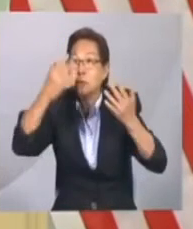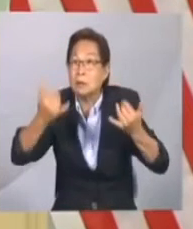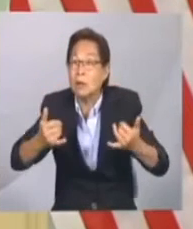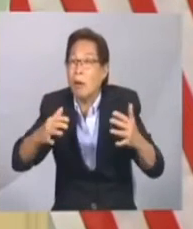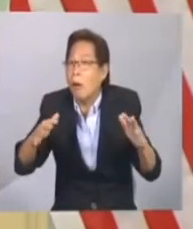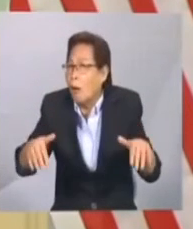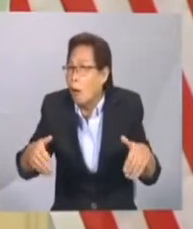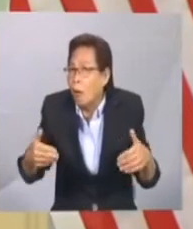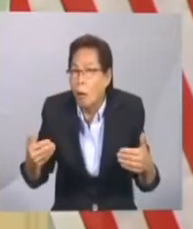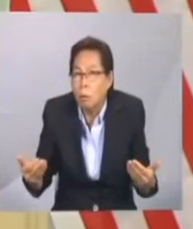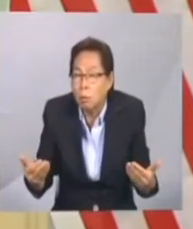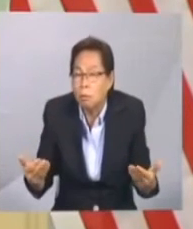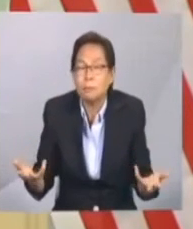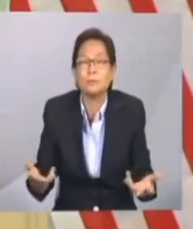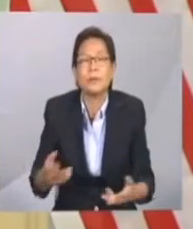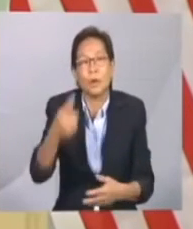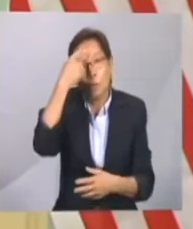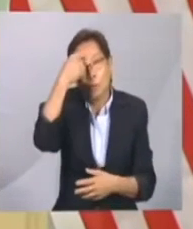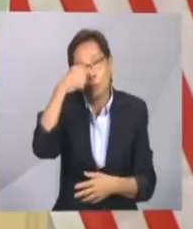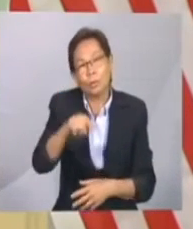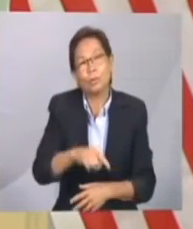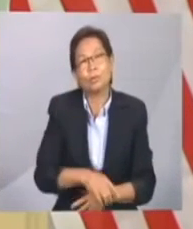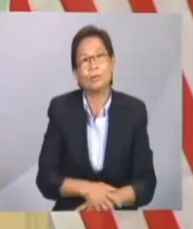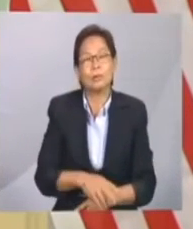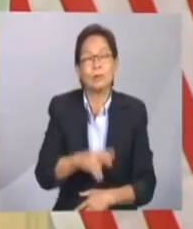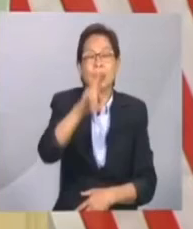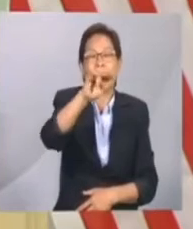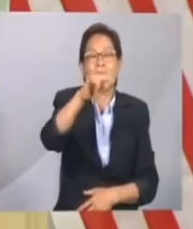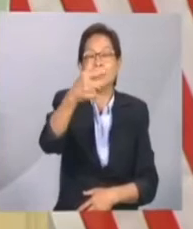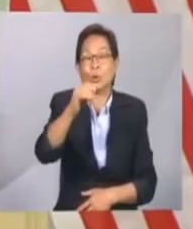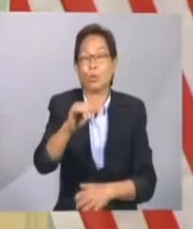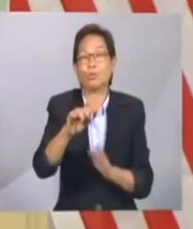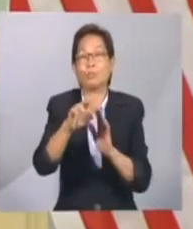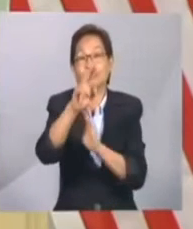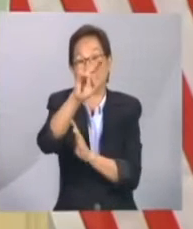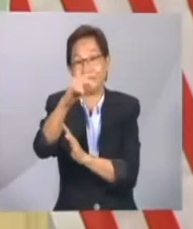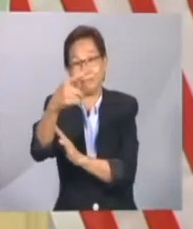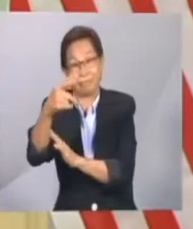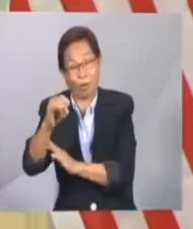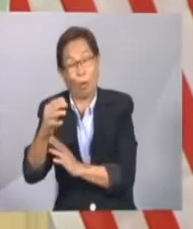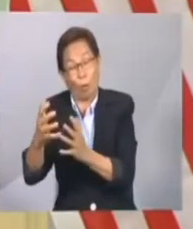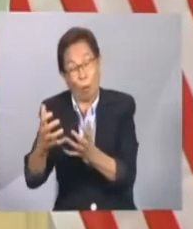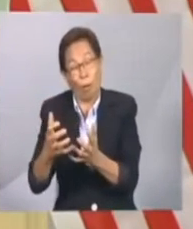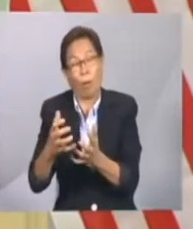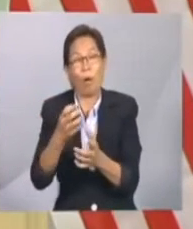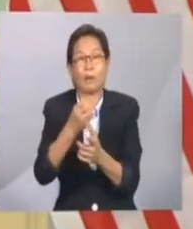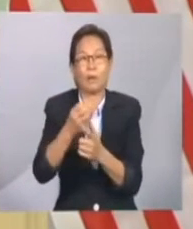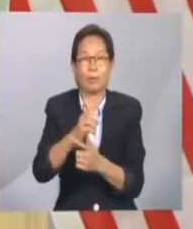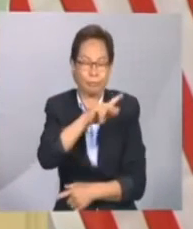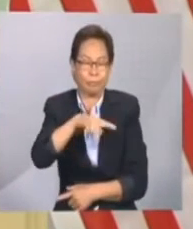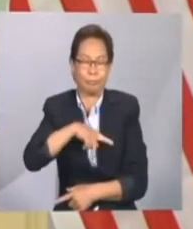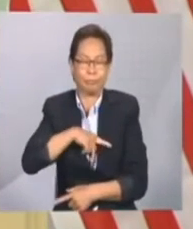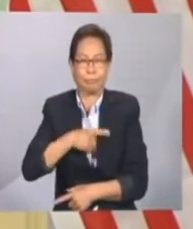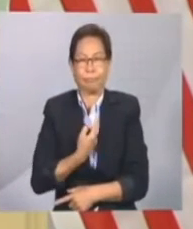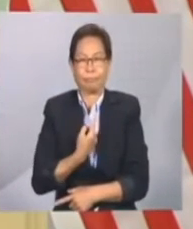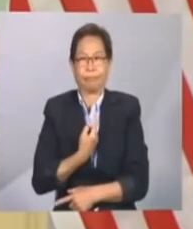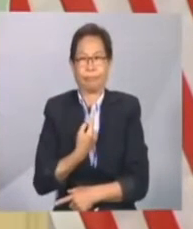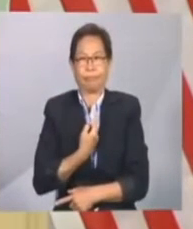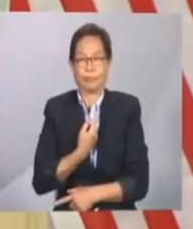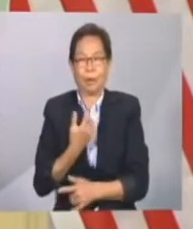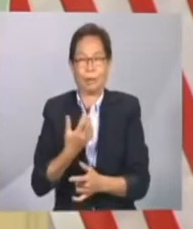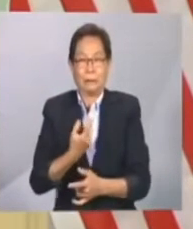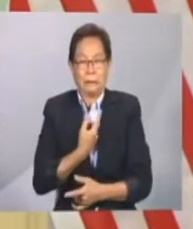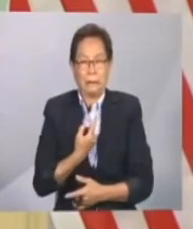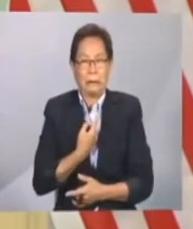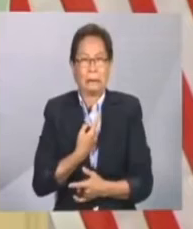Seri. Okey, untuk NGO terutamanya yang ingin ataupun orang persendirian yang ingin